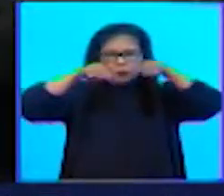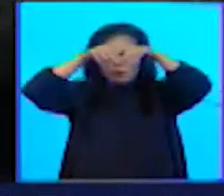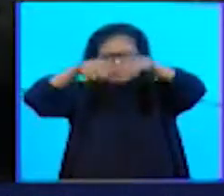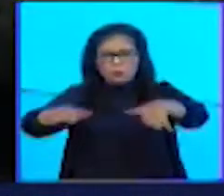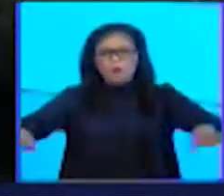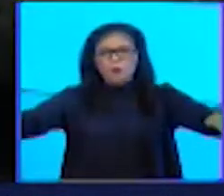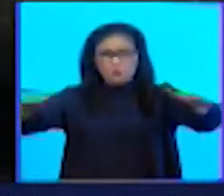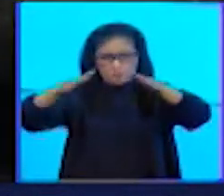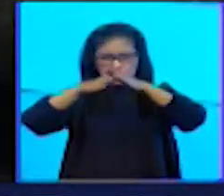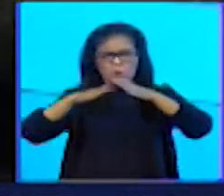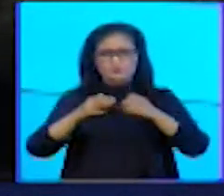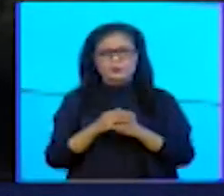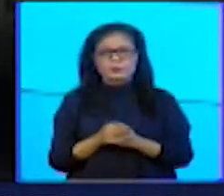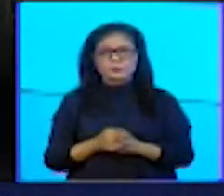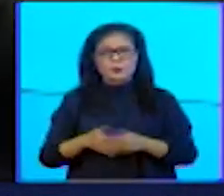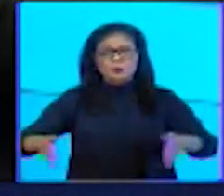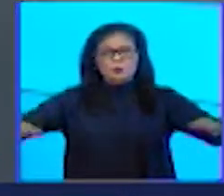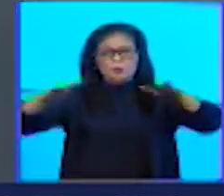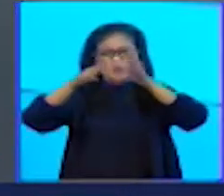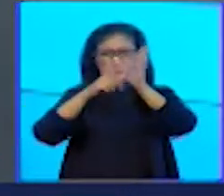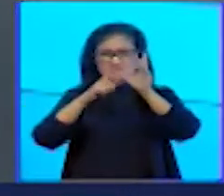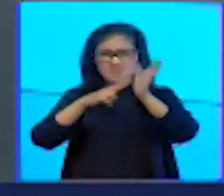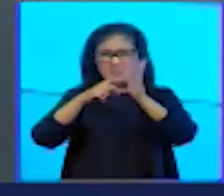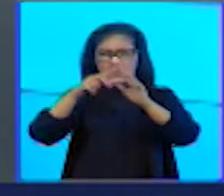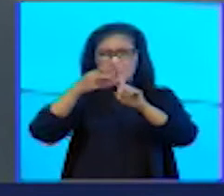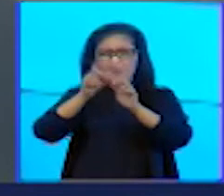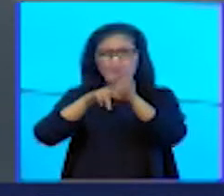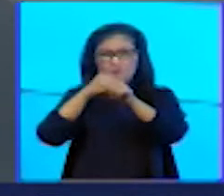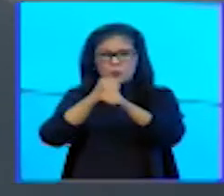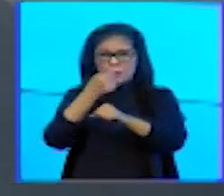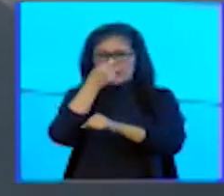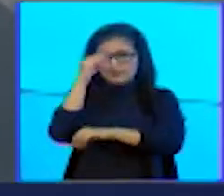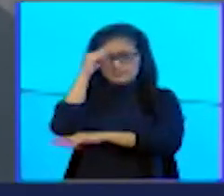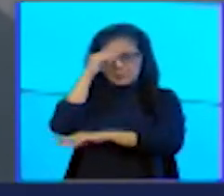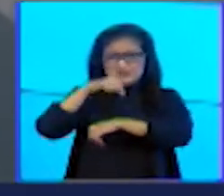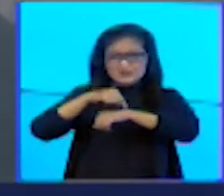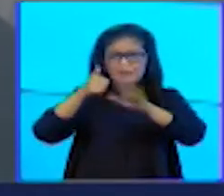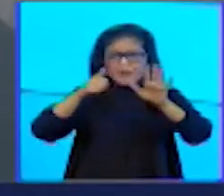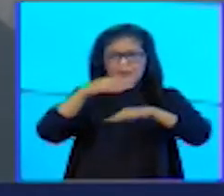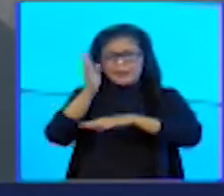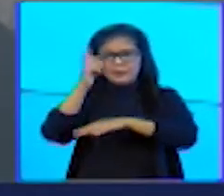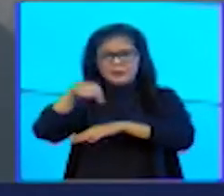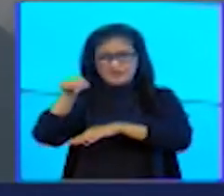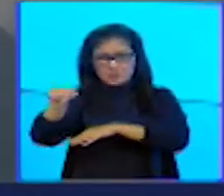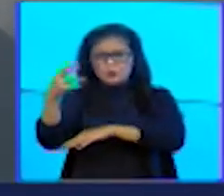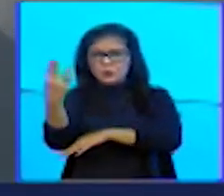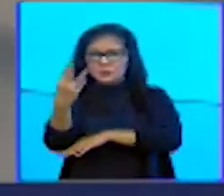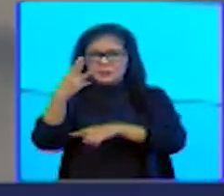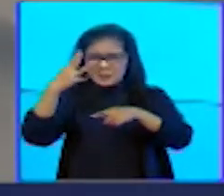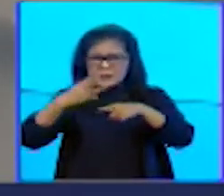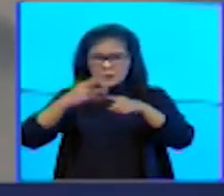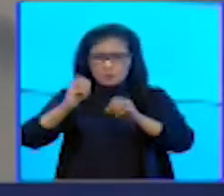Hai Gunung Sinabung Kamis pagi sekitar pukul 06.50 kembali erupsi untuk ketiga kalinya tinggi ratusan